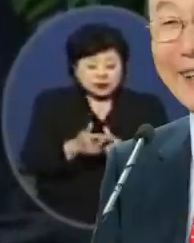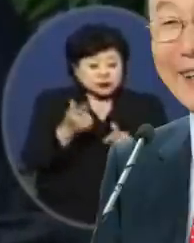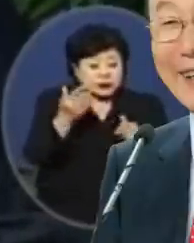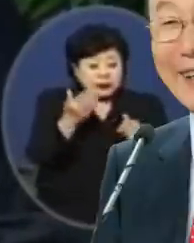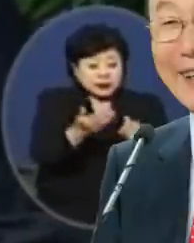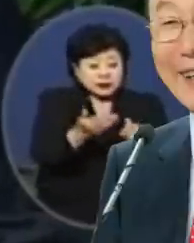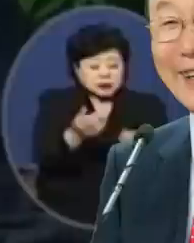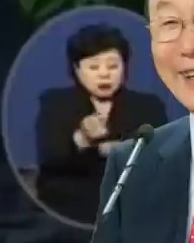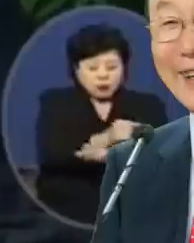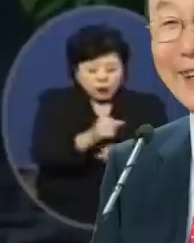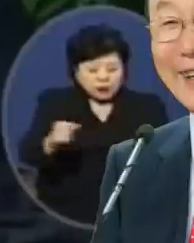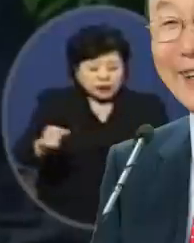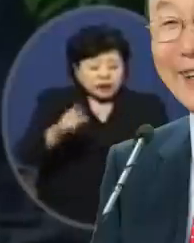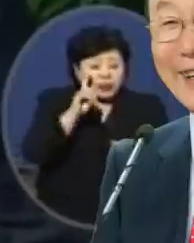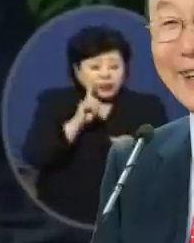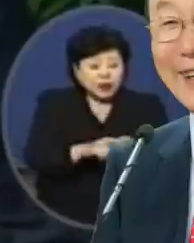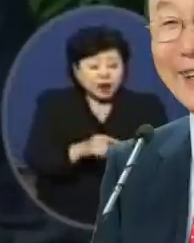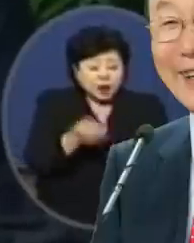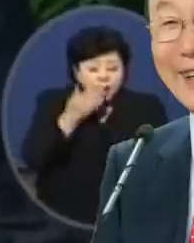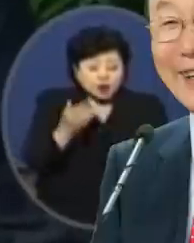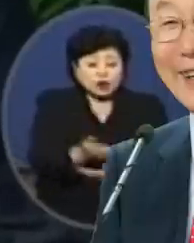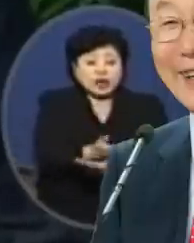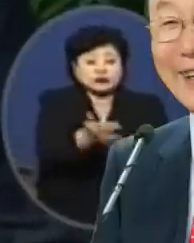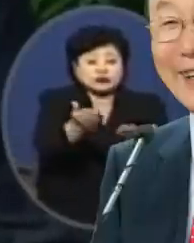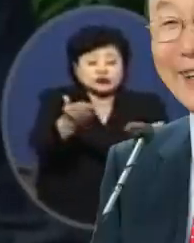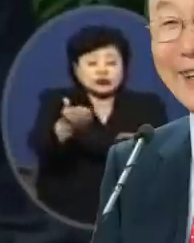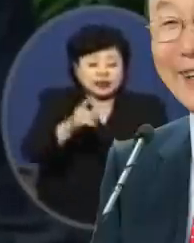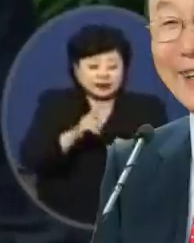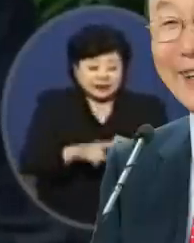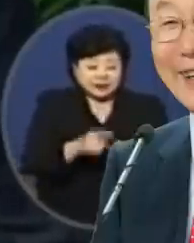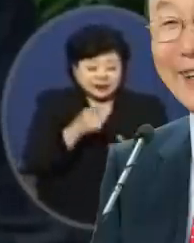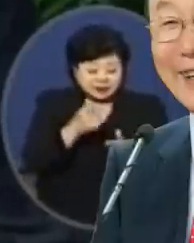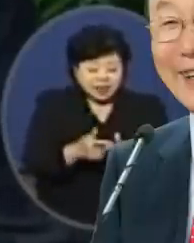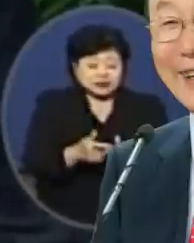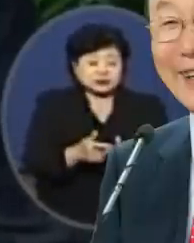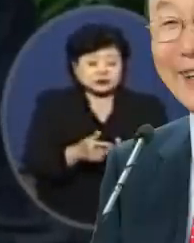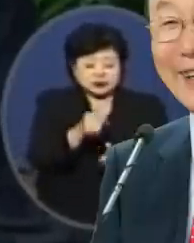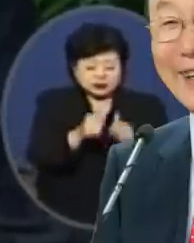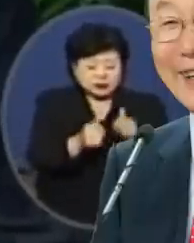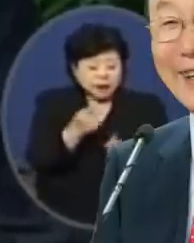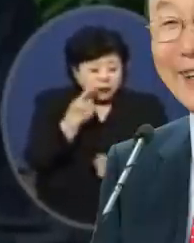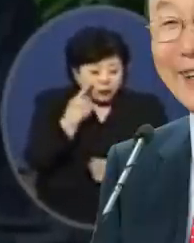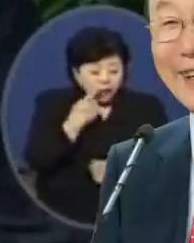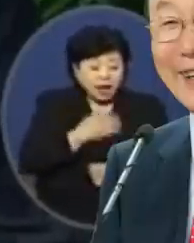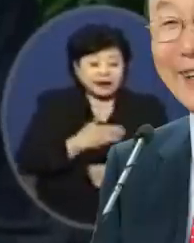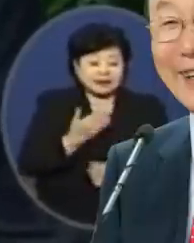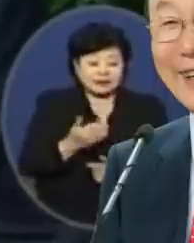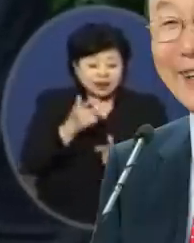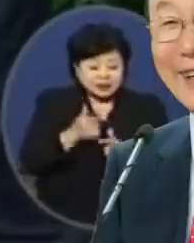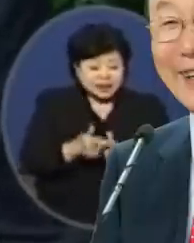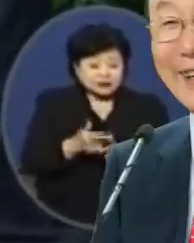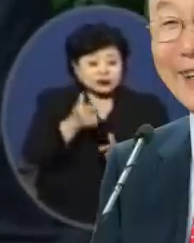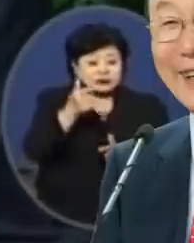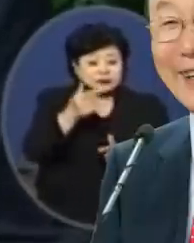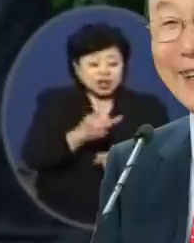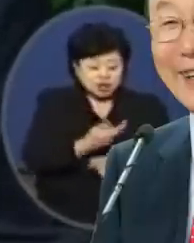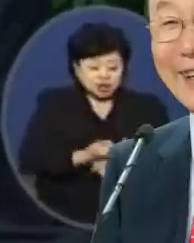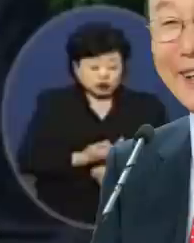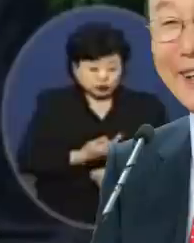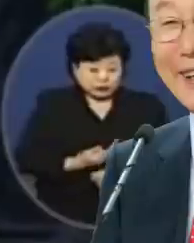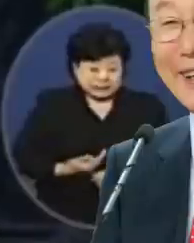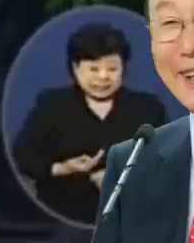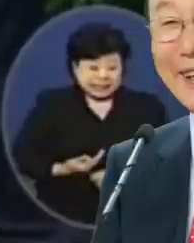예수님께서 광야에서 떡을 먹인 사건을 가지고서 예수님이 우리를 시험해 본다는 것을 알아야 되는 것입니다. 예수님의 열두